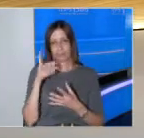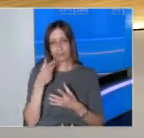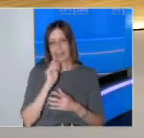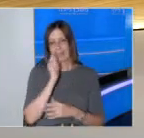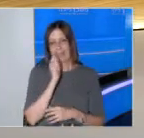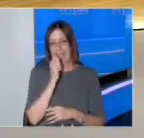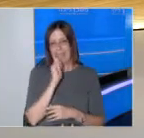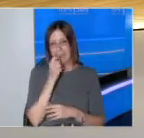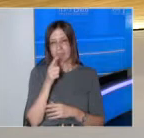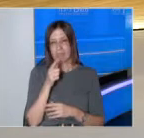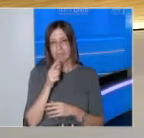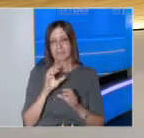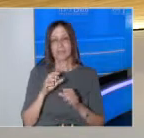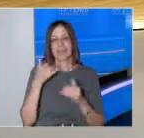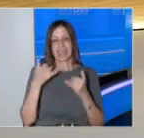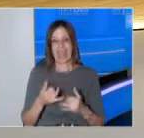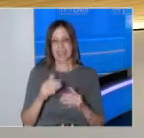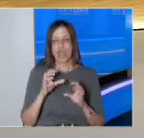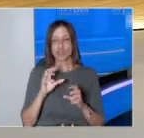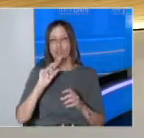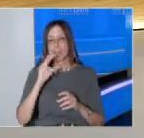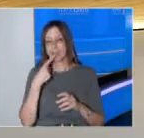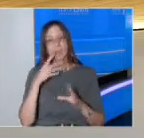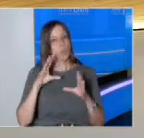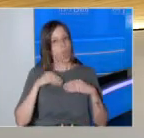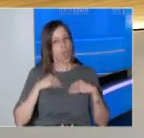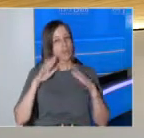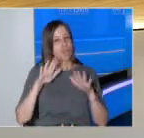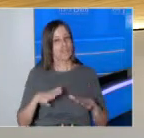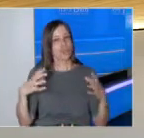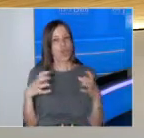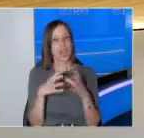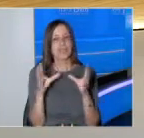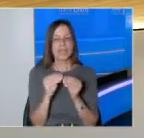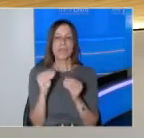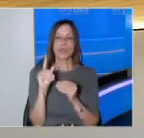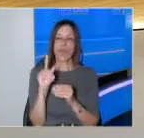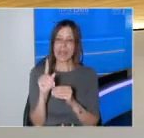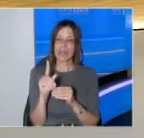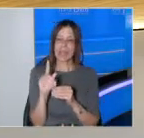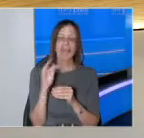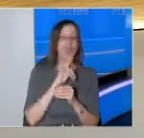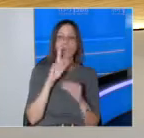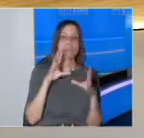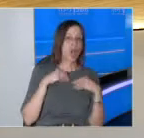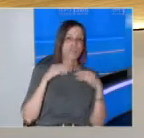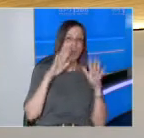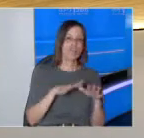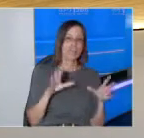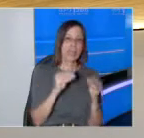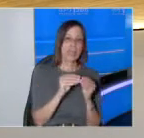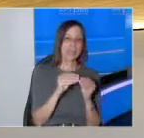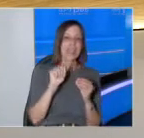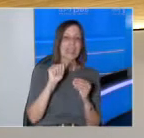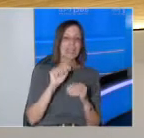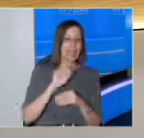התראיין לכאן רשת ב' ואמר כי הוא מוכן לשבת בקואליציה עם ווליד טאה, אבל לא מוכן לשבת יחד עם